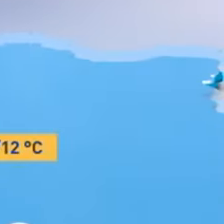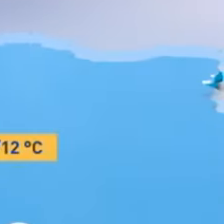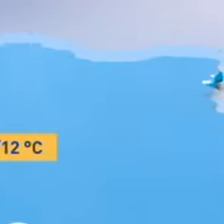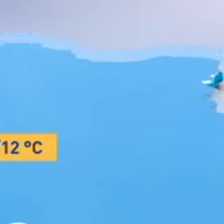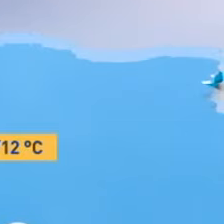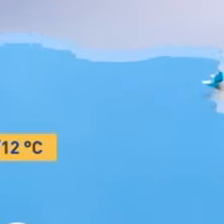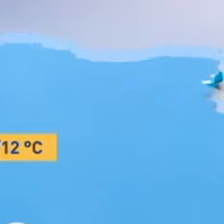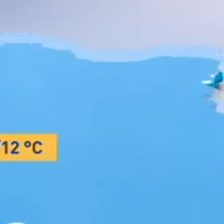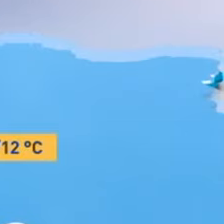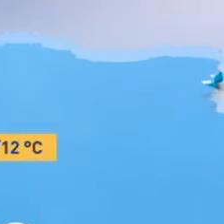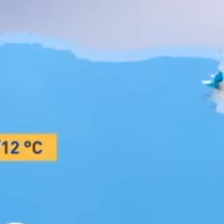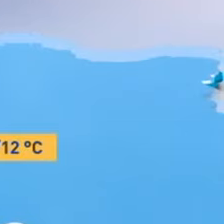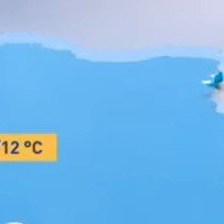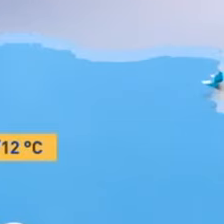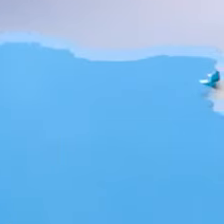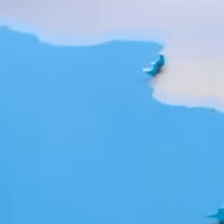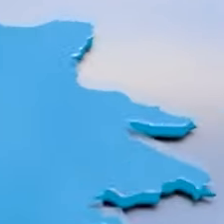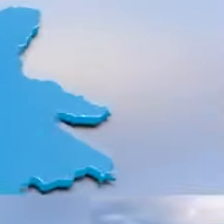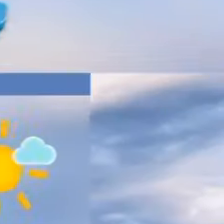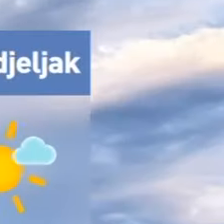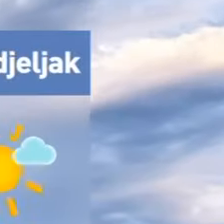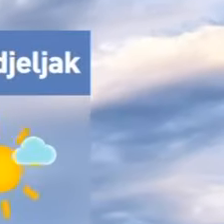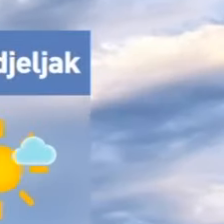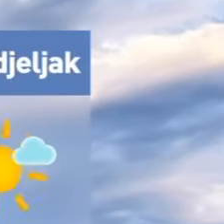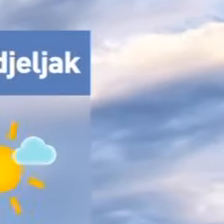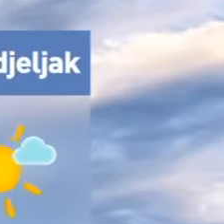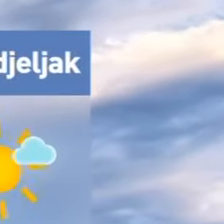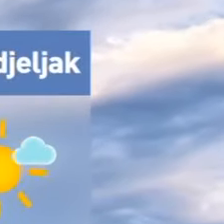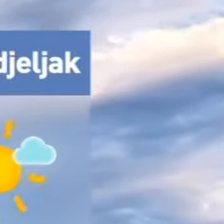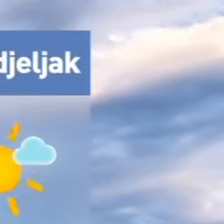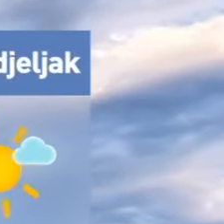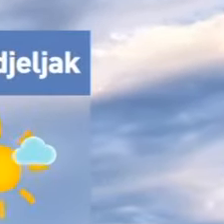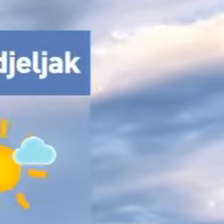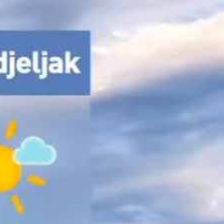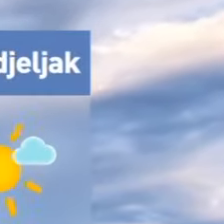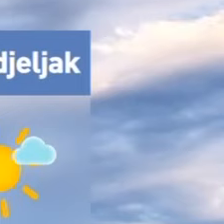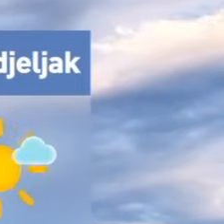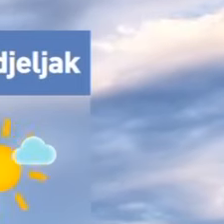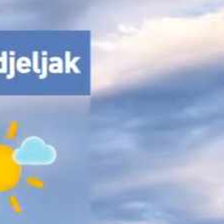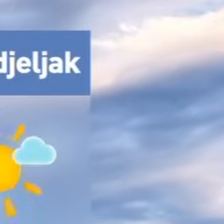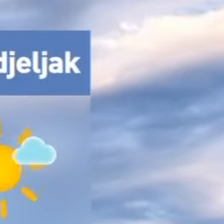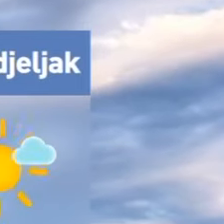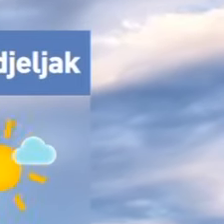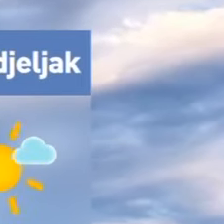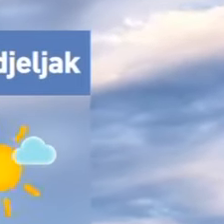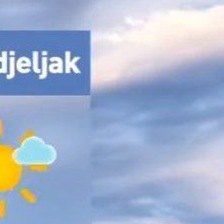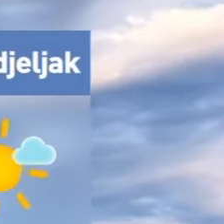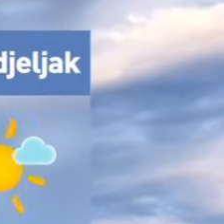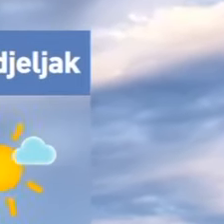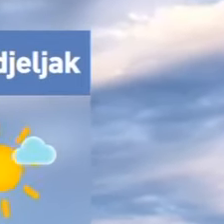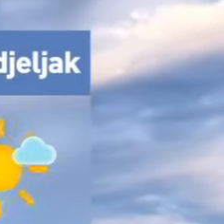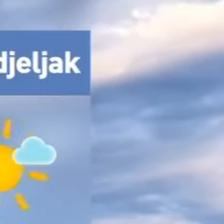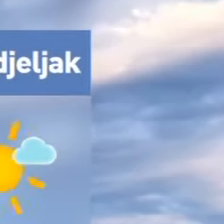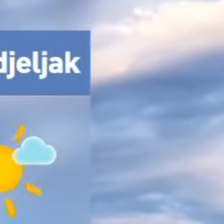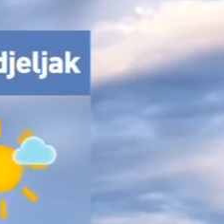U narednim danima u Bosni i Hercegovini pretežno oblačno s povremenim padavinama i lokalnim pljuskovima. Jutarnja temperatura